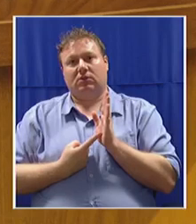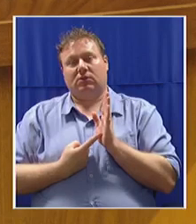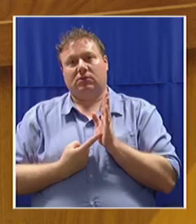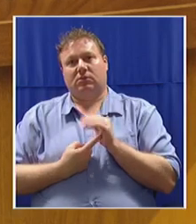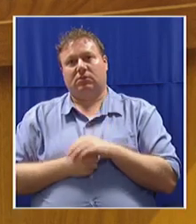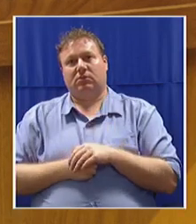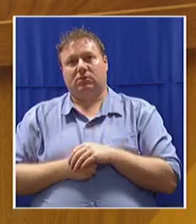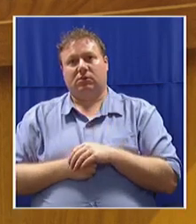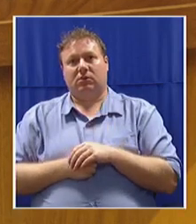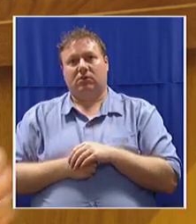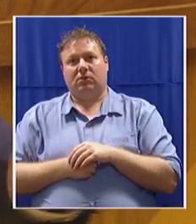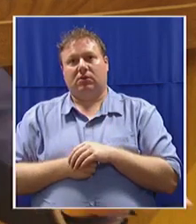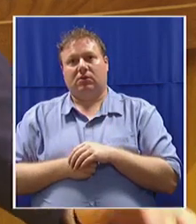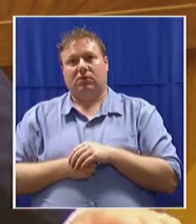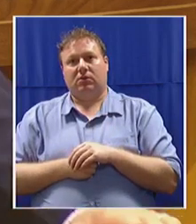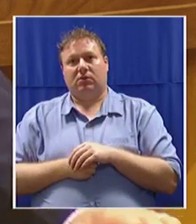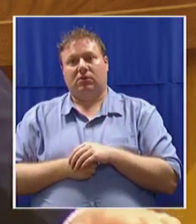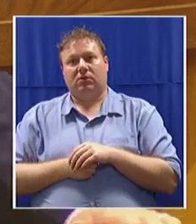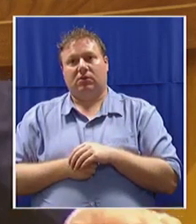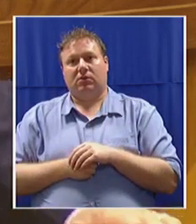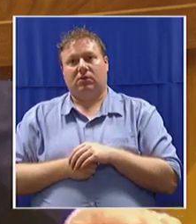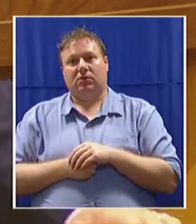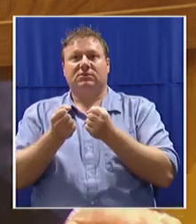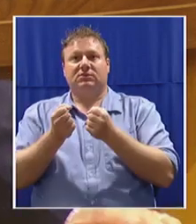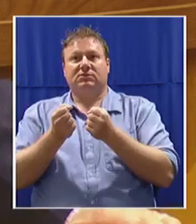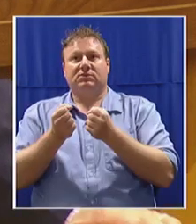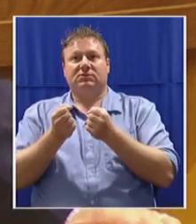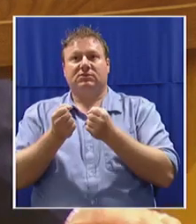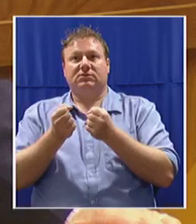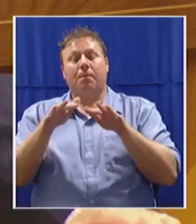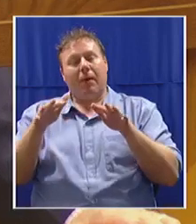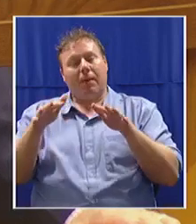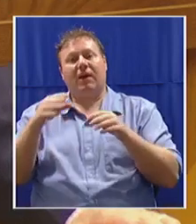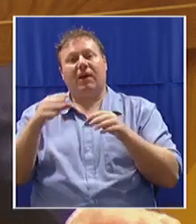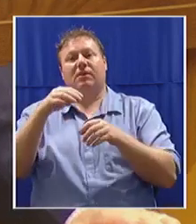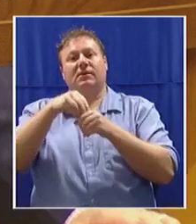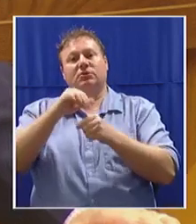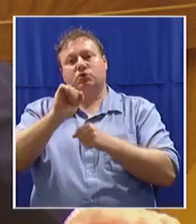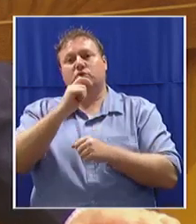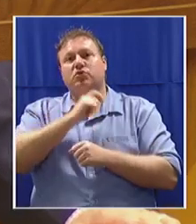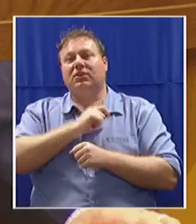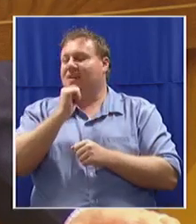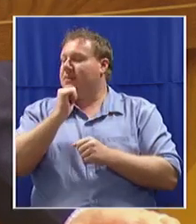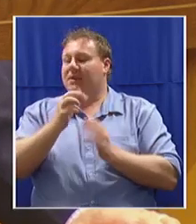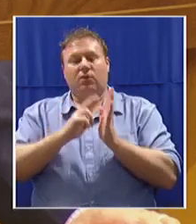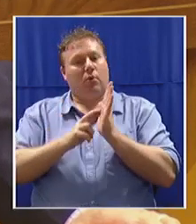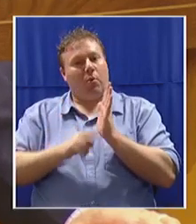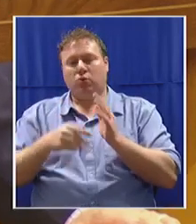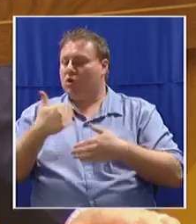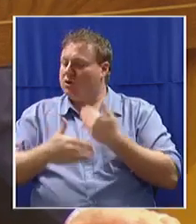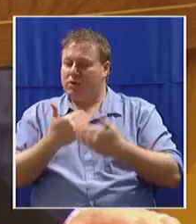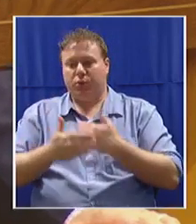van Suid-Afrika in jou vertroue. Ongeag van die verslag, gaan voort. Ek is op rekord wat ek gesê